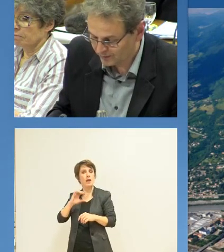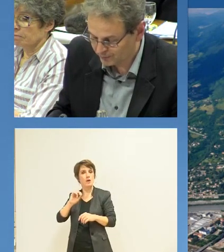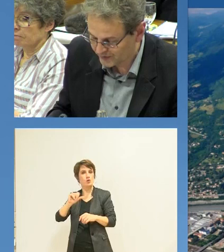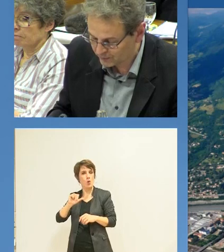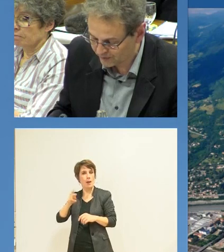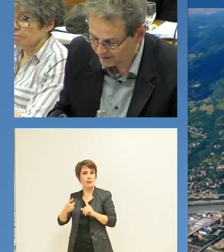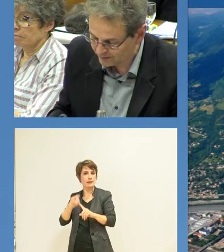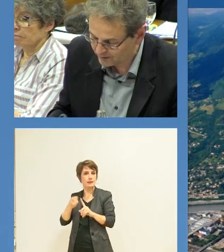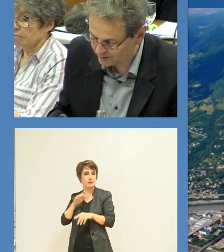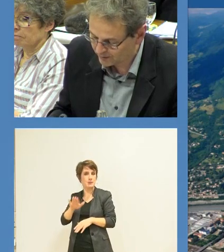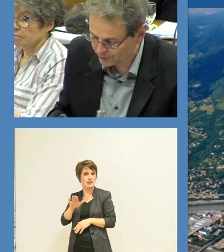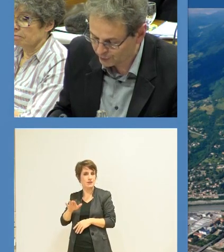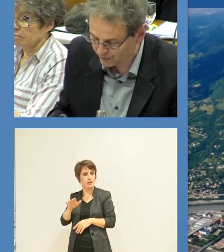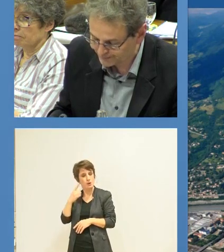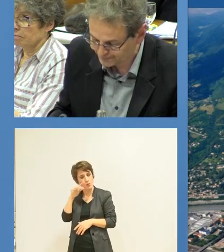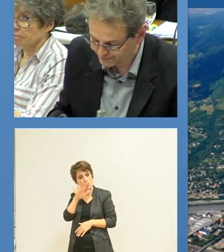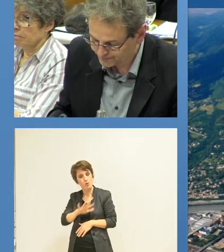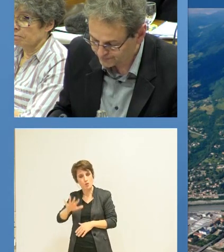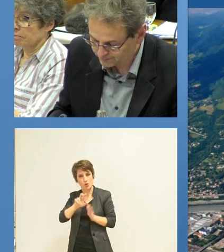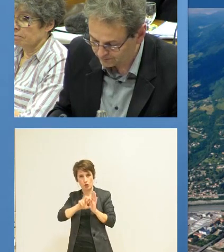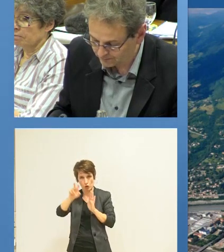pour ce qui concerne grenoble